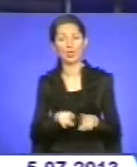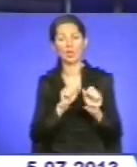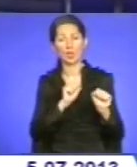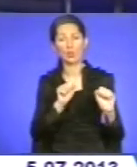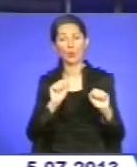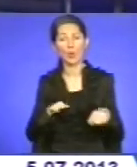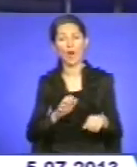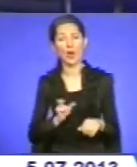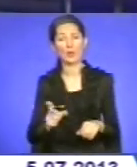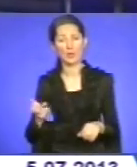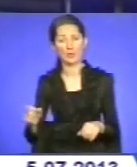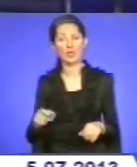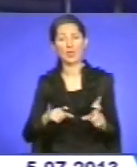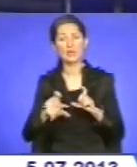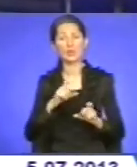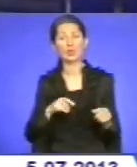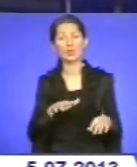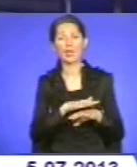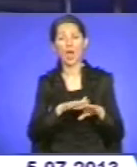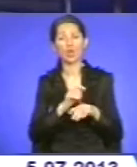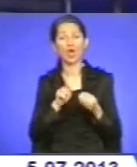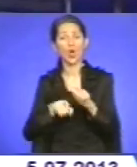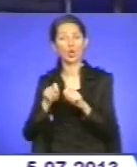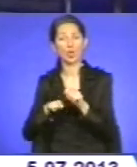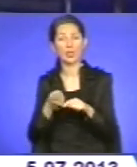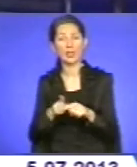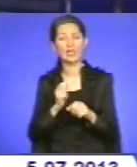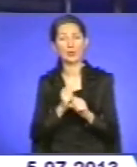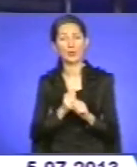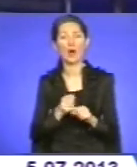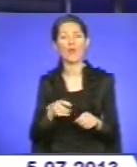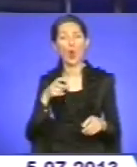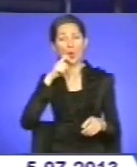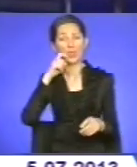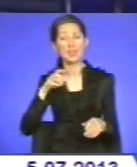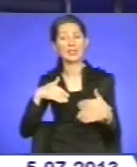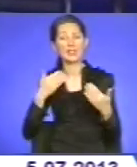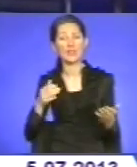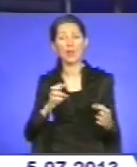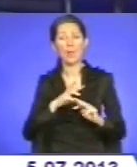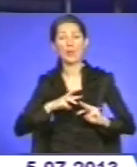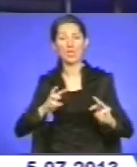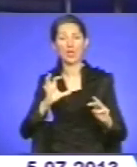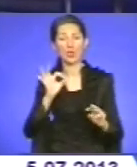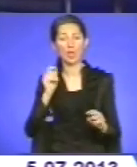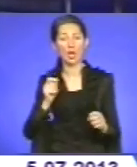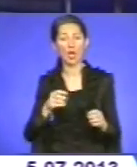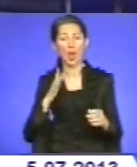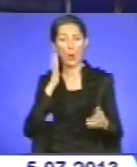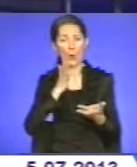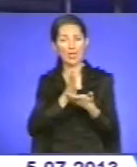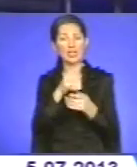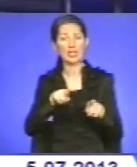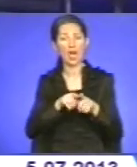Інститут народних контролерів, який запрацював в Україні з ініціативи міністра соціальної політики та громадськості, зможе вивести